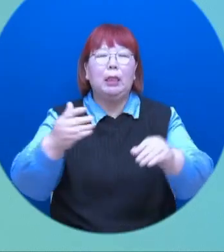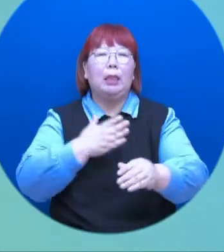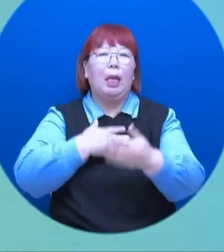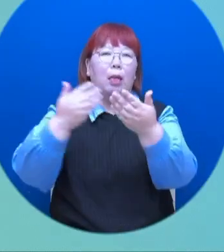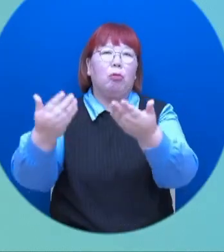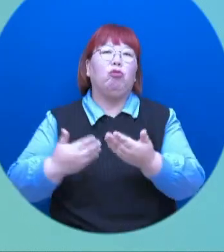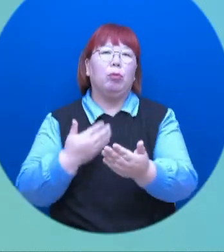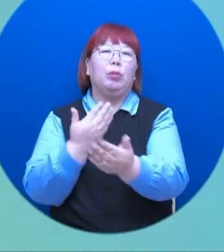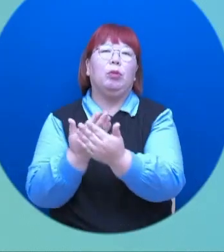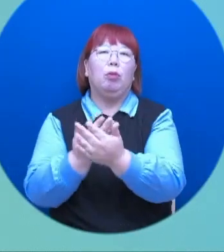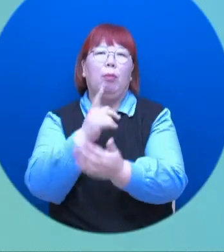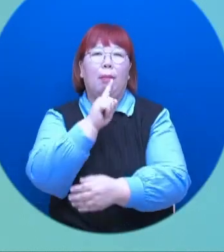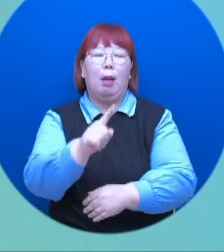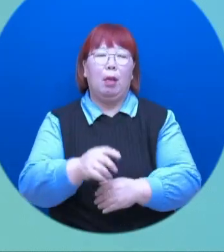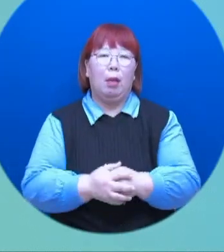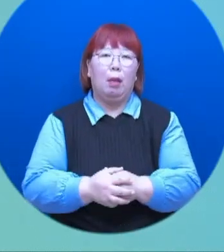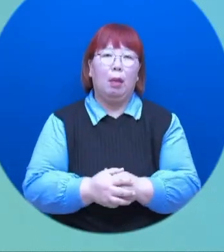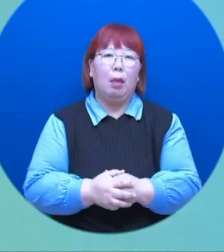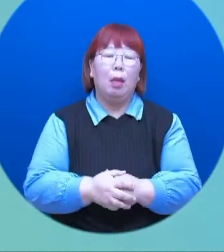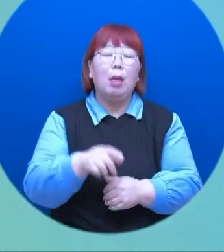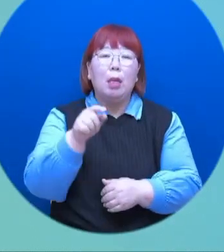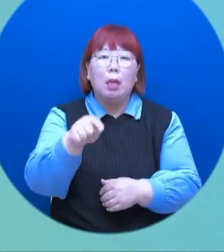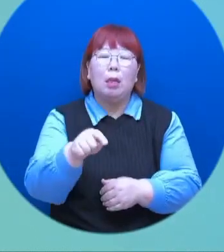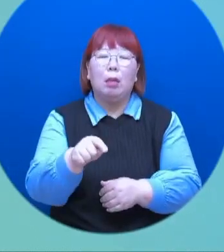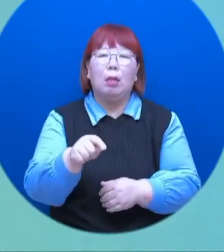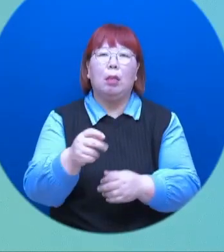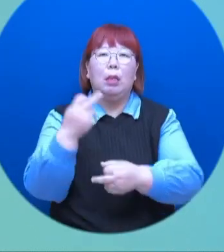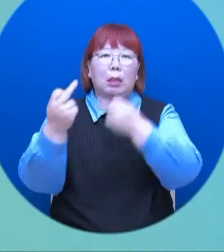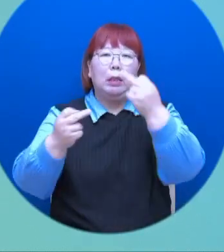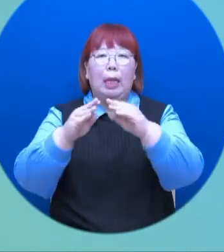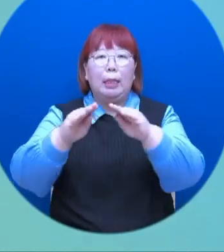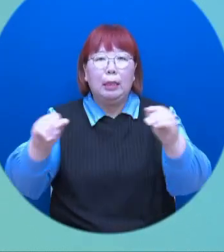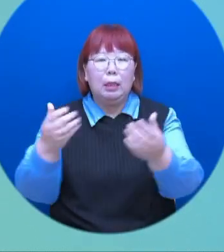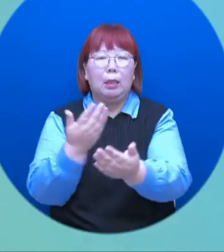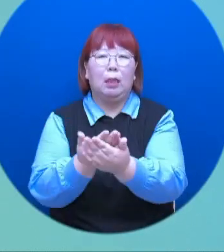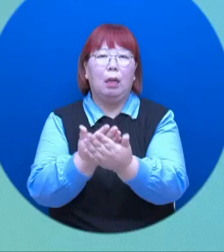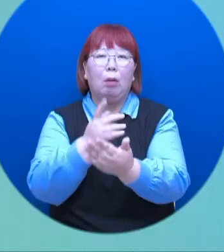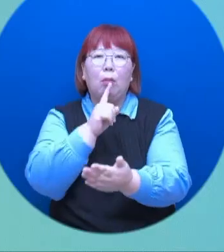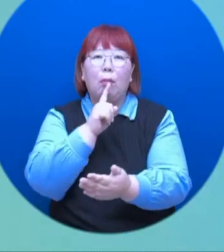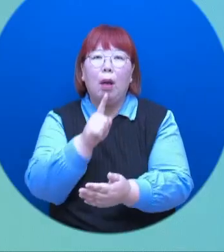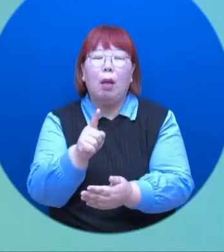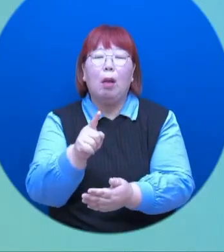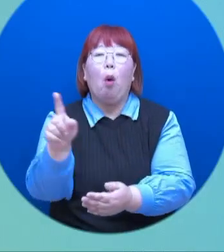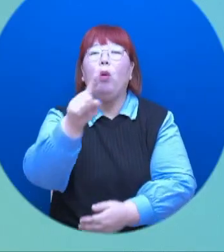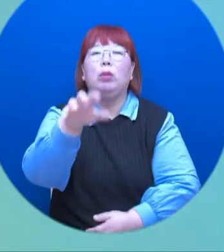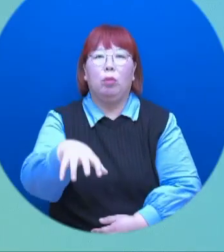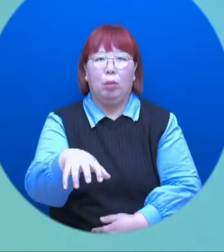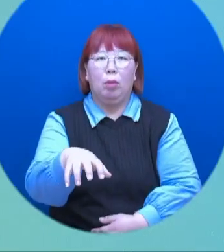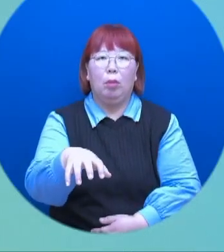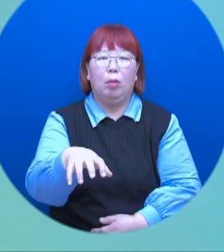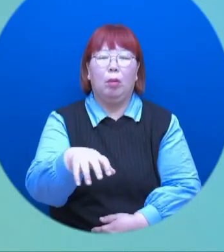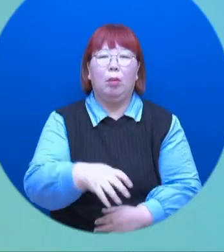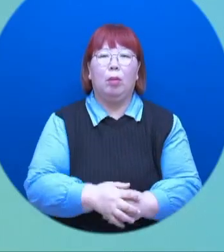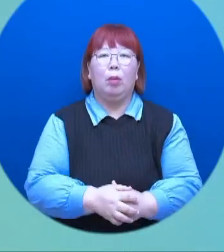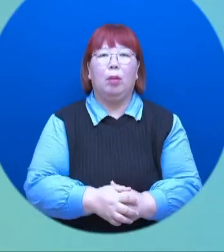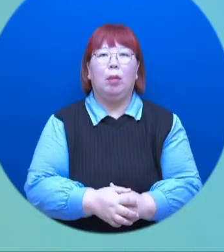그러면 이 산지를 달라고 할 때 그 산지는 어떠한 산지라고요?